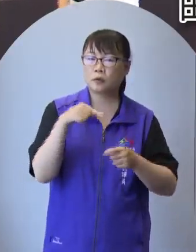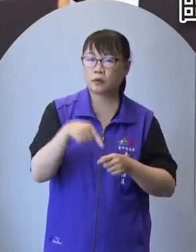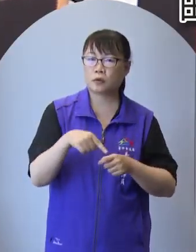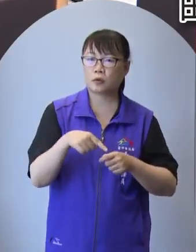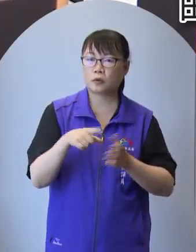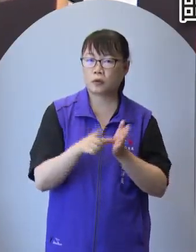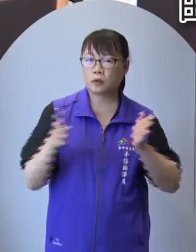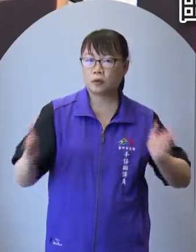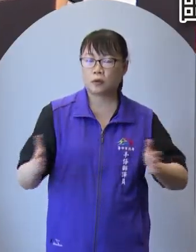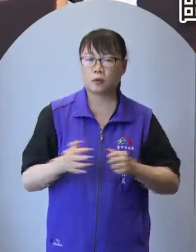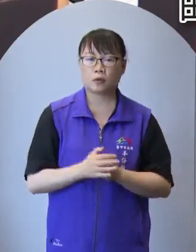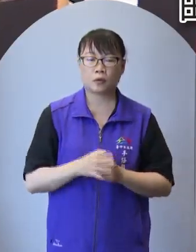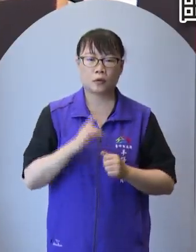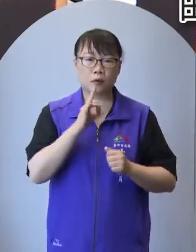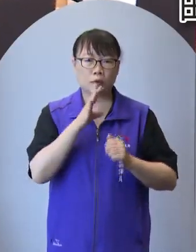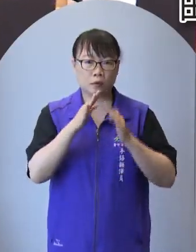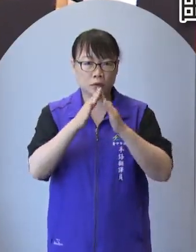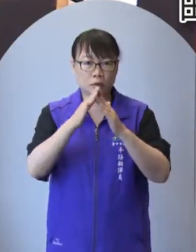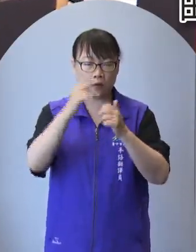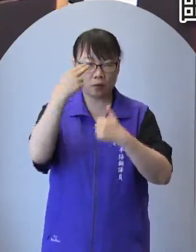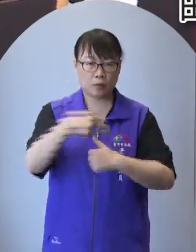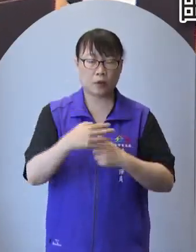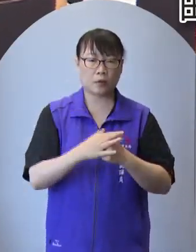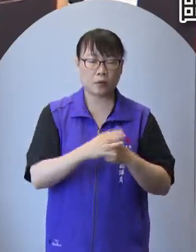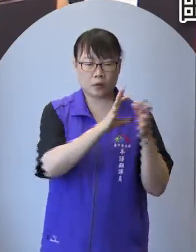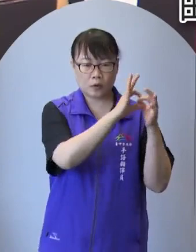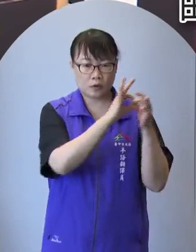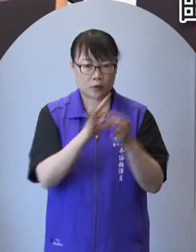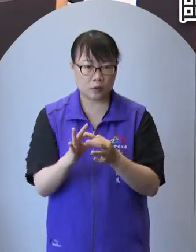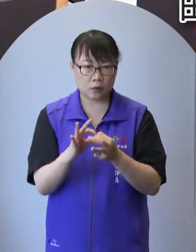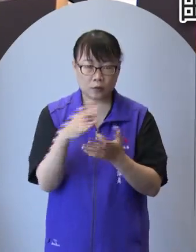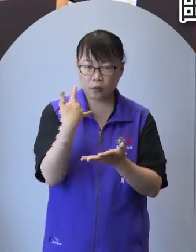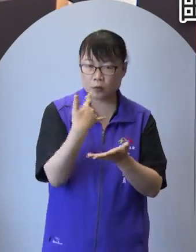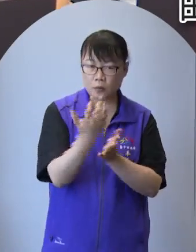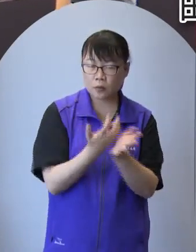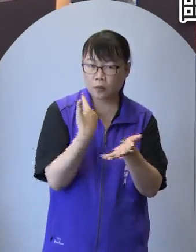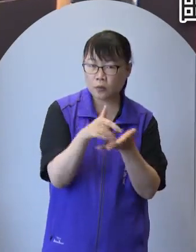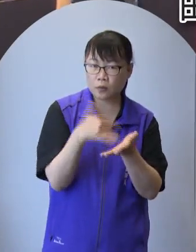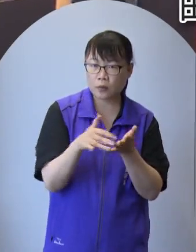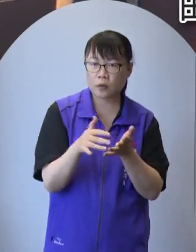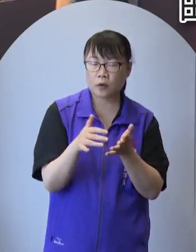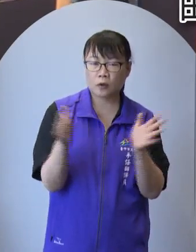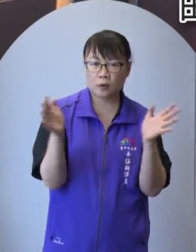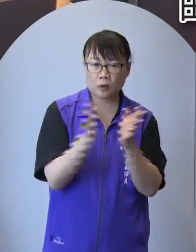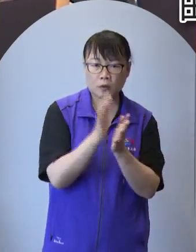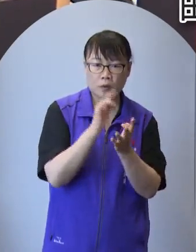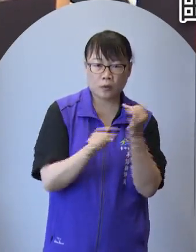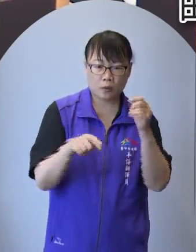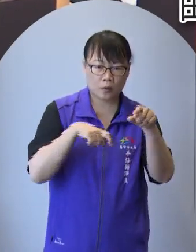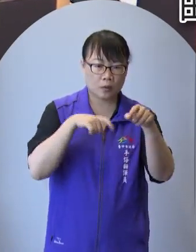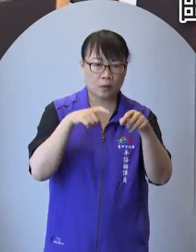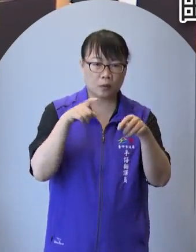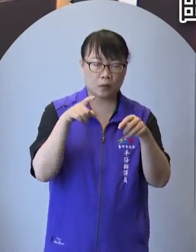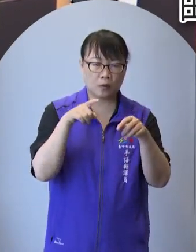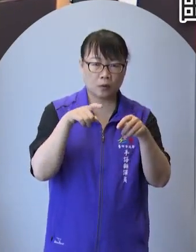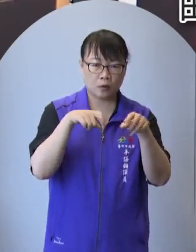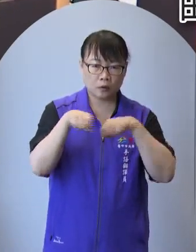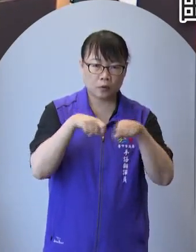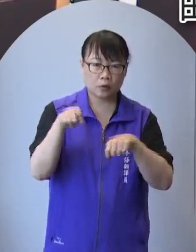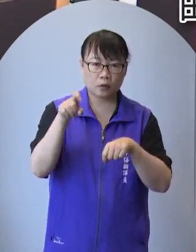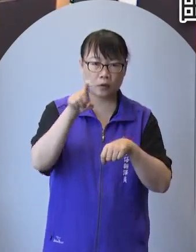那我们在市长指示下持续提列，目前已经核列了15案啊，前面已经核列15案，